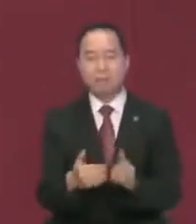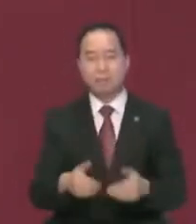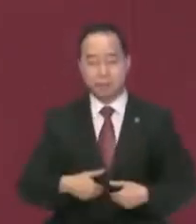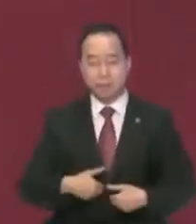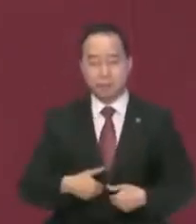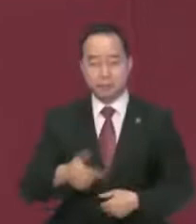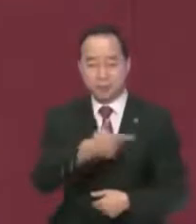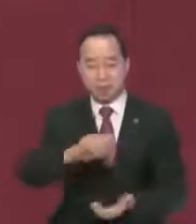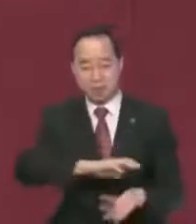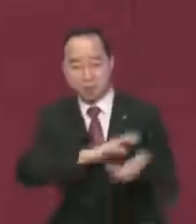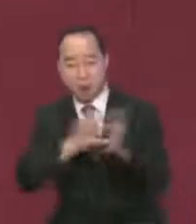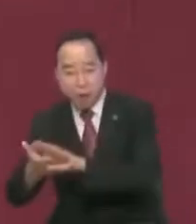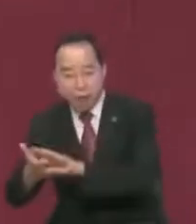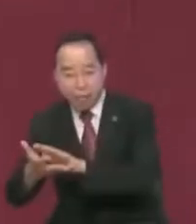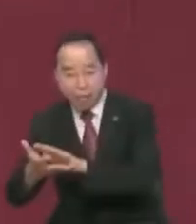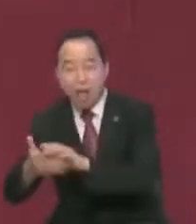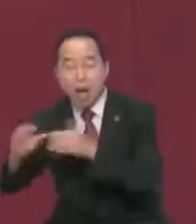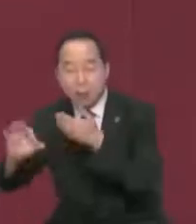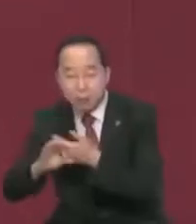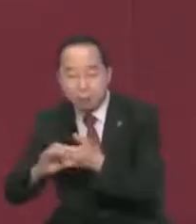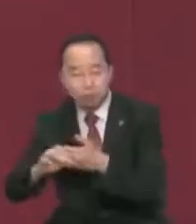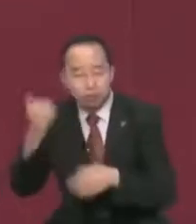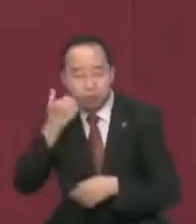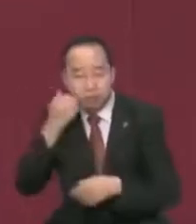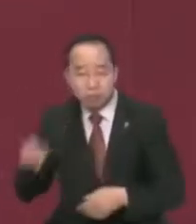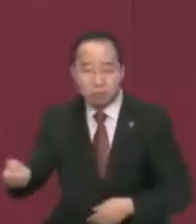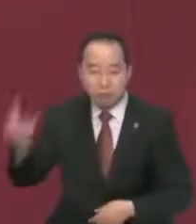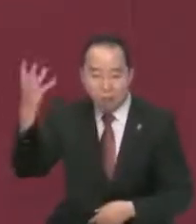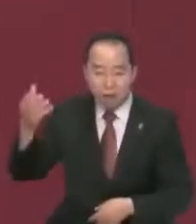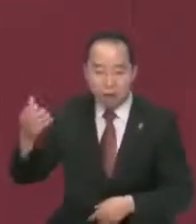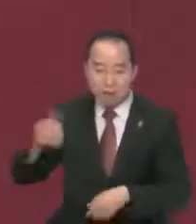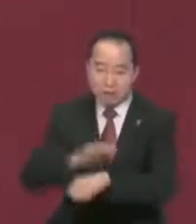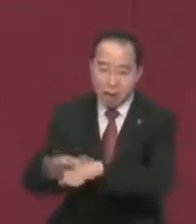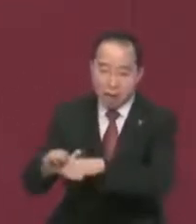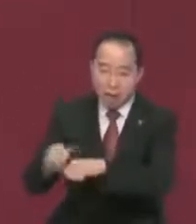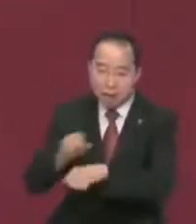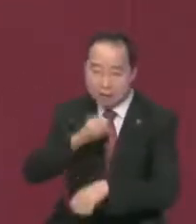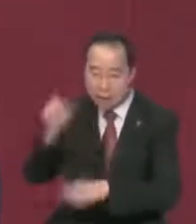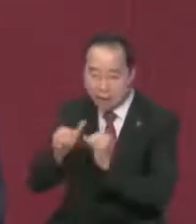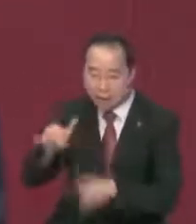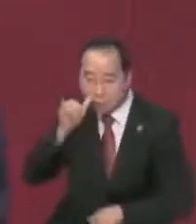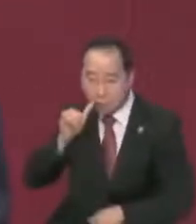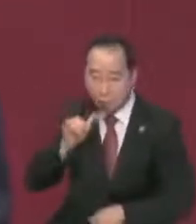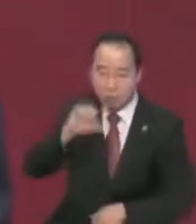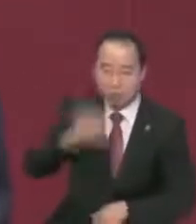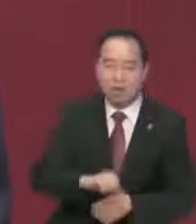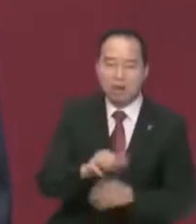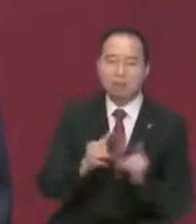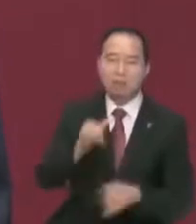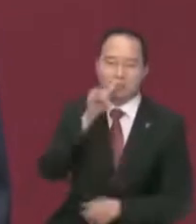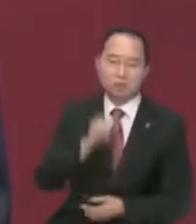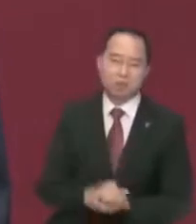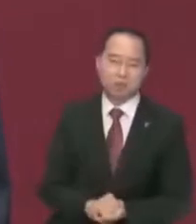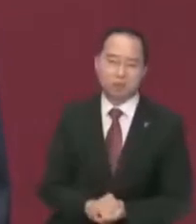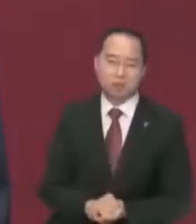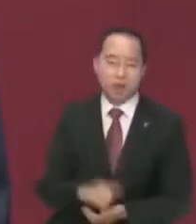대전환은 승자와 패자를 낳습니다. 대한민국이 세계의 승자가 되도록 준비해야 합니다.